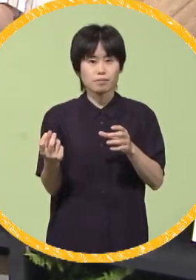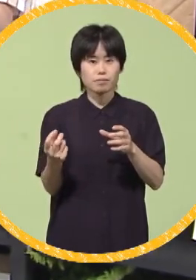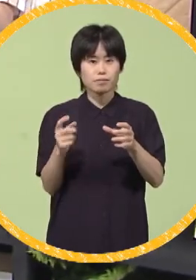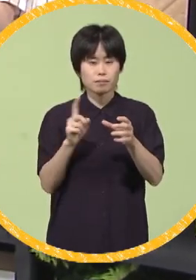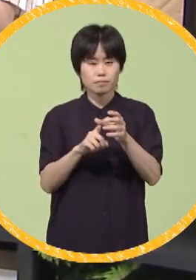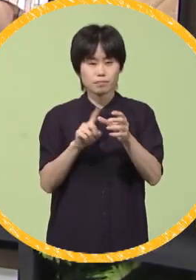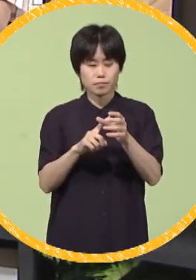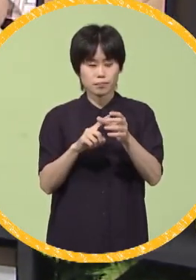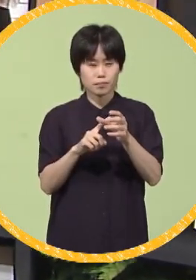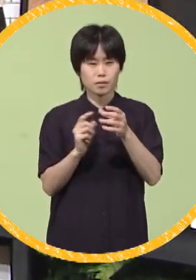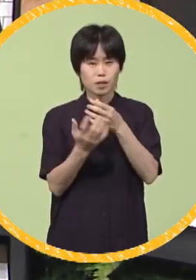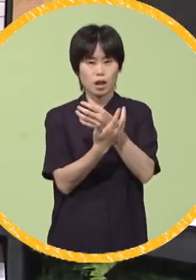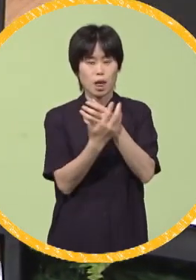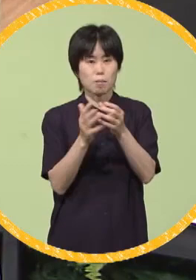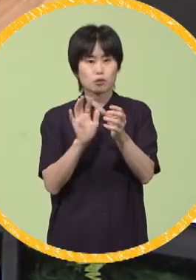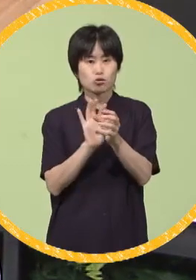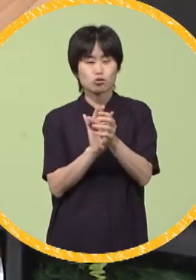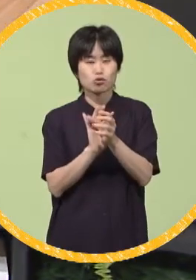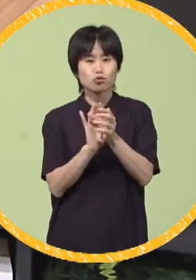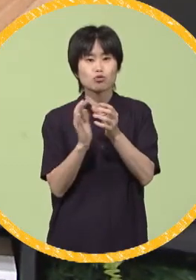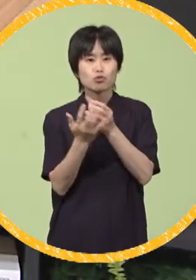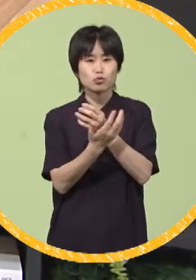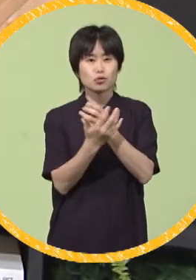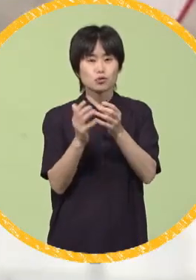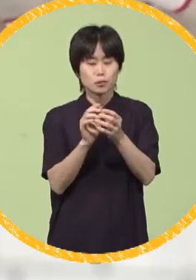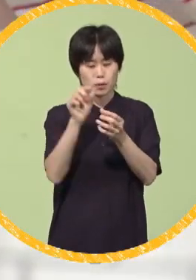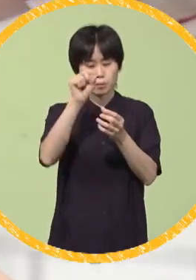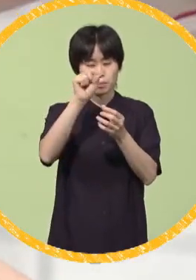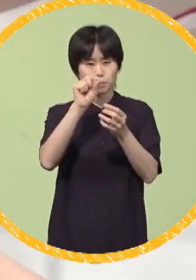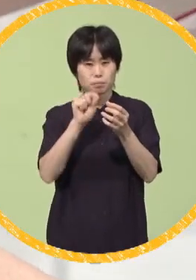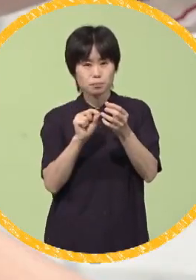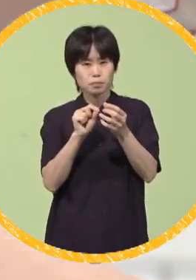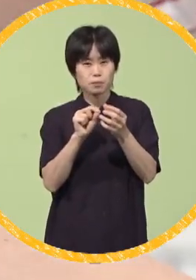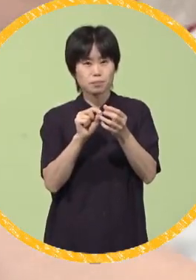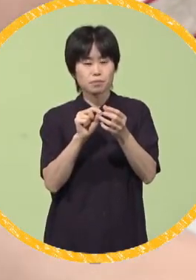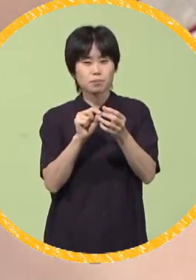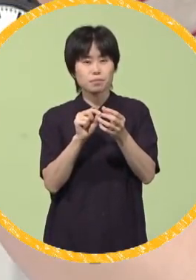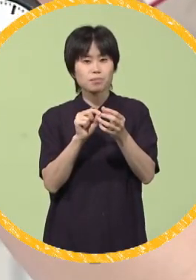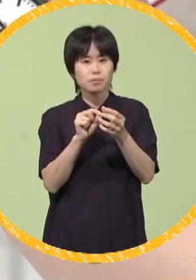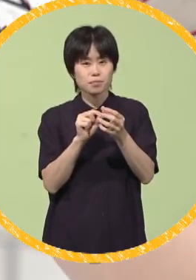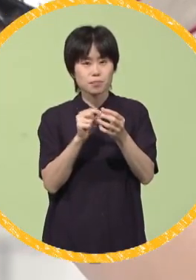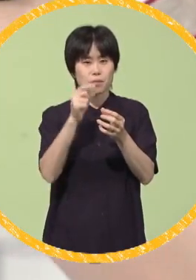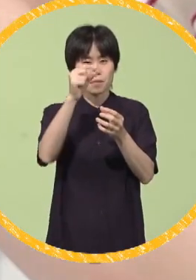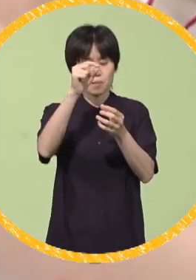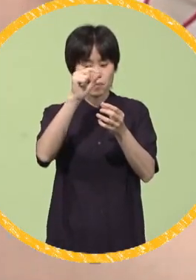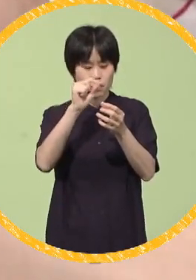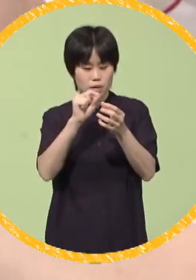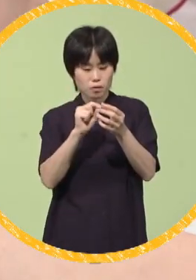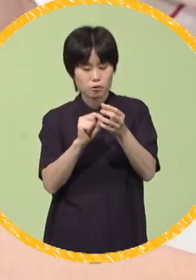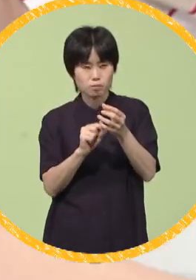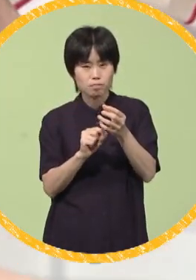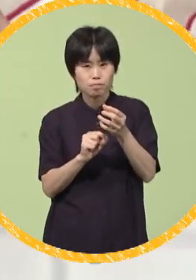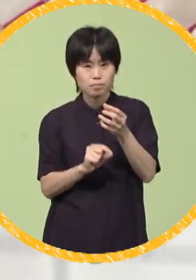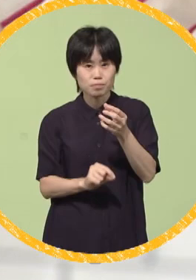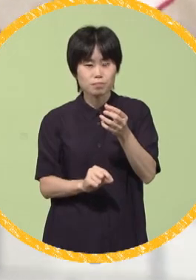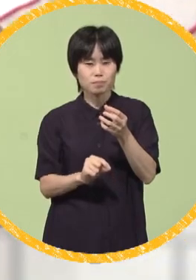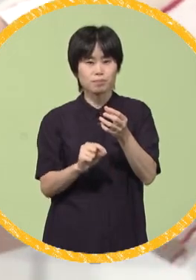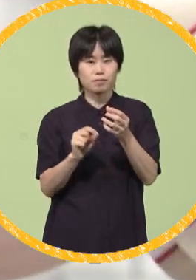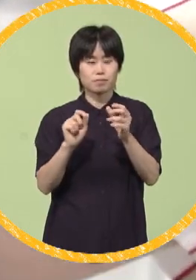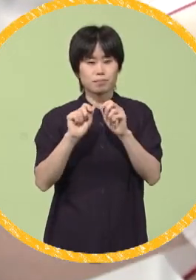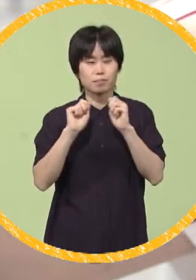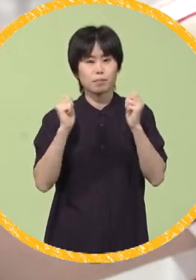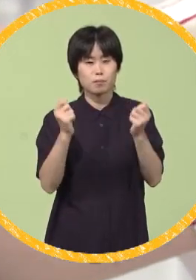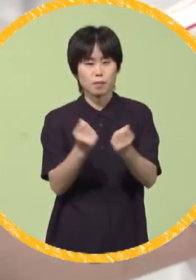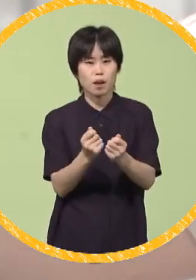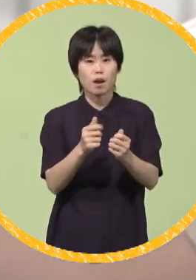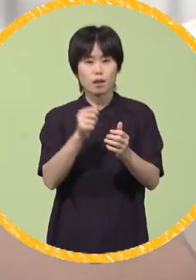で、 そして1つ目、そしてこちらですね、このラベルを剥がします。老眼が進むとこういうことになるんでね、 はい、頑張って。 でも面倒くさいけどやりましょうね。こういう風にや